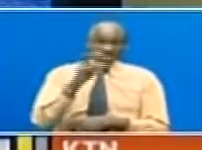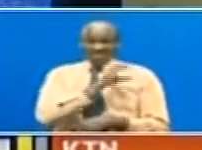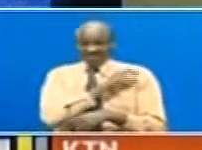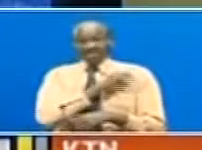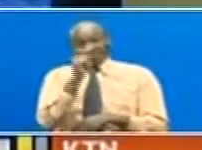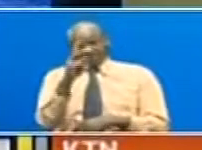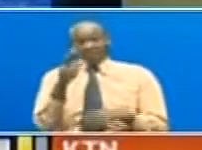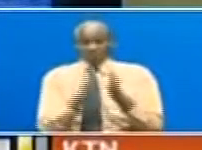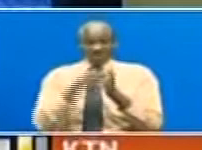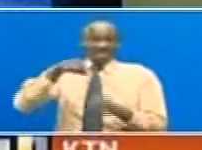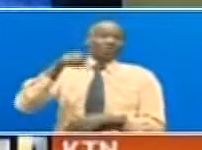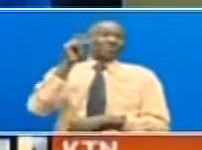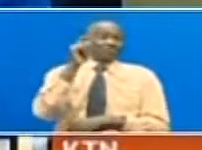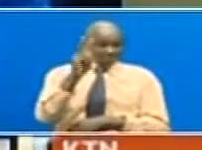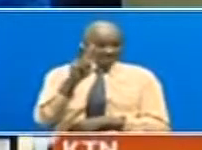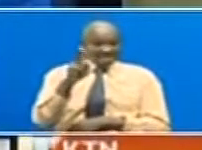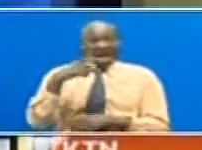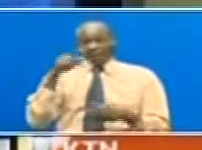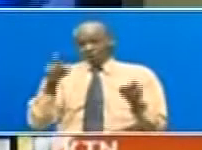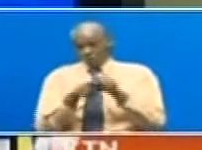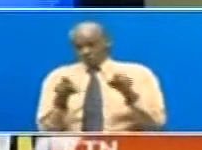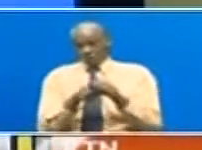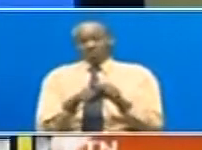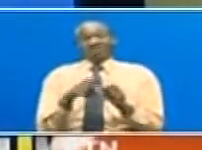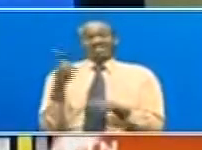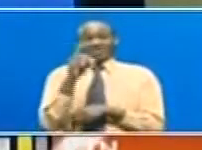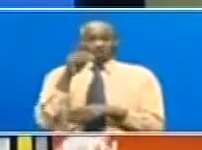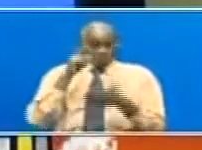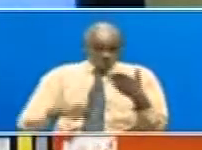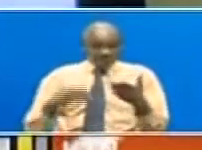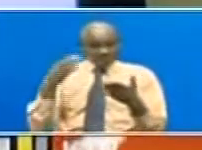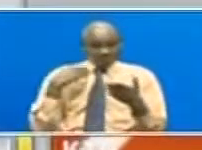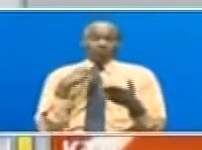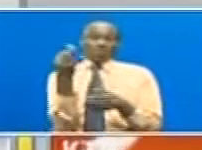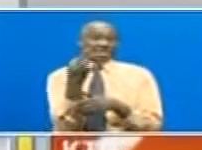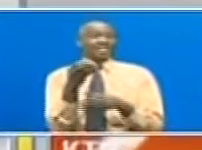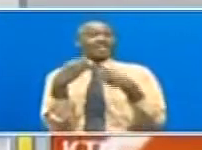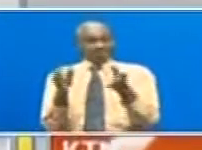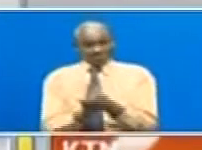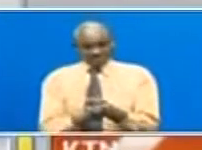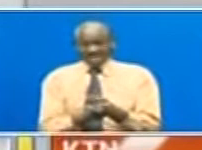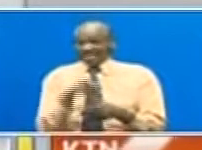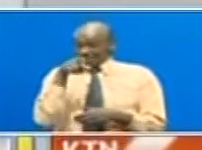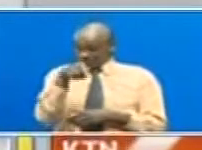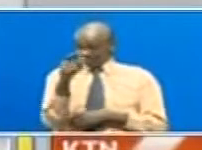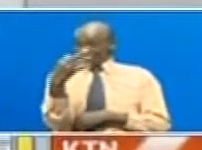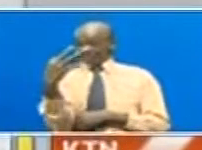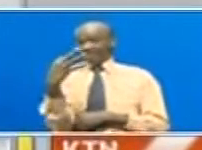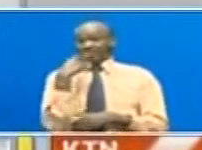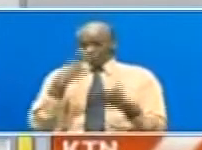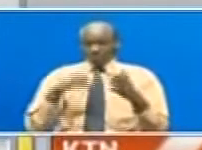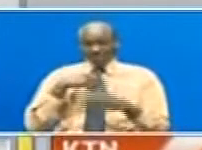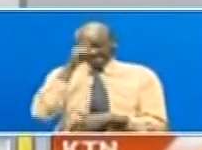TV na QTV, pamoja na masafa ya dijitali yaliyotolewa kwa runinga hizo. Runinga hizo pia zimetakiwa